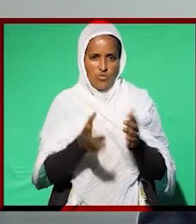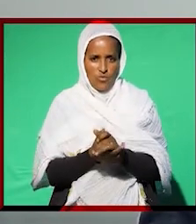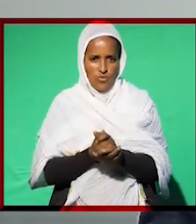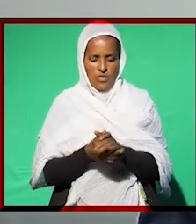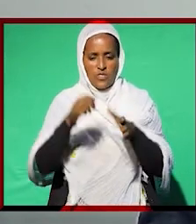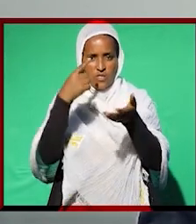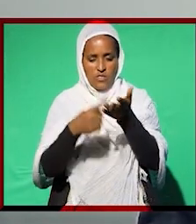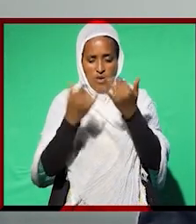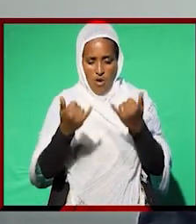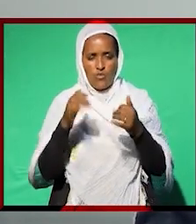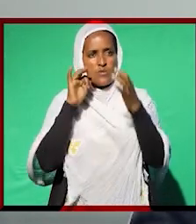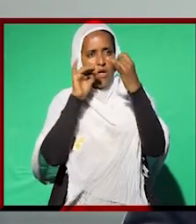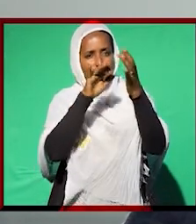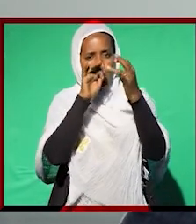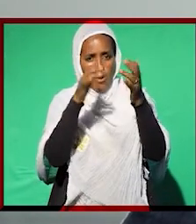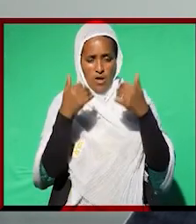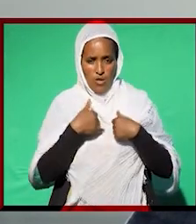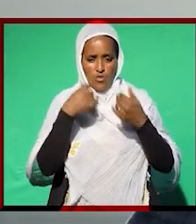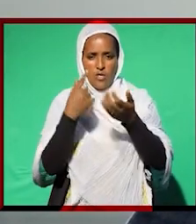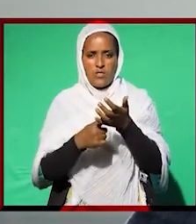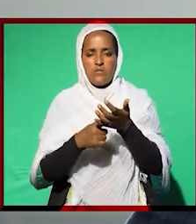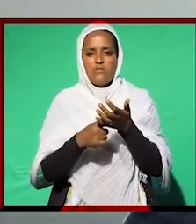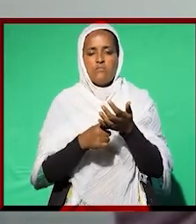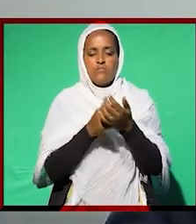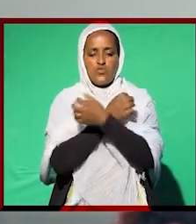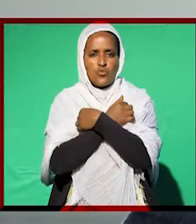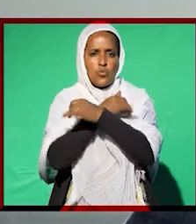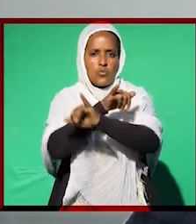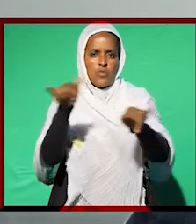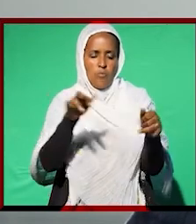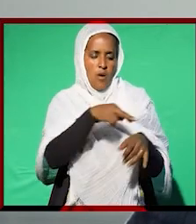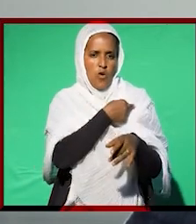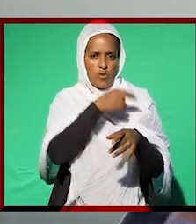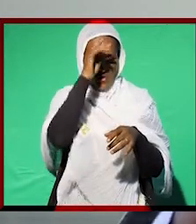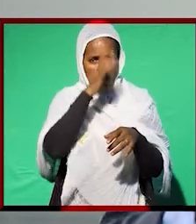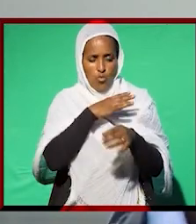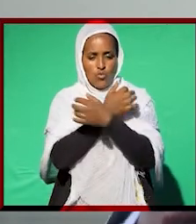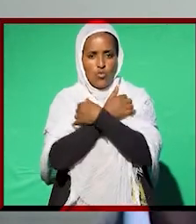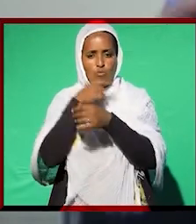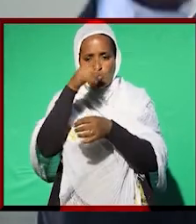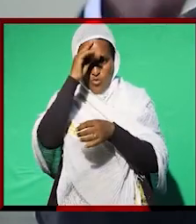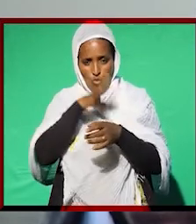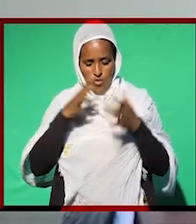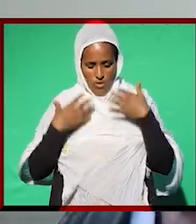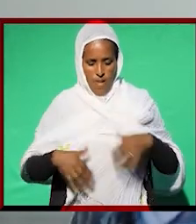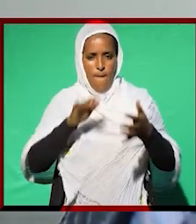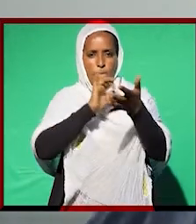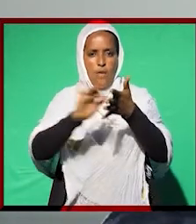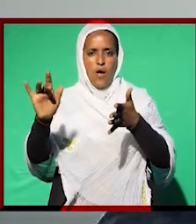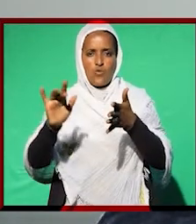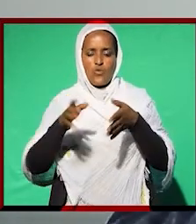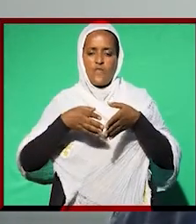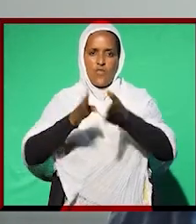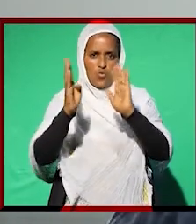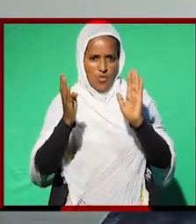ነው። ስለዚህ አሁን እየተዋጋን ያለው የዝንጀሮ ሃይማኖት ነው ማለት ነው። ምክንያቱም ሰው ዝንጀሮ ነው የሚሉ ሰዎች ናቸው ርቃን